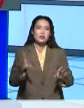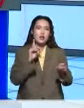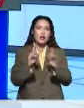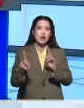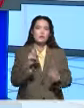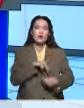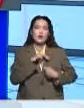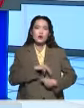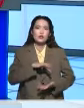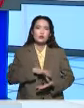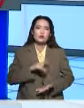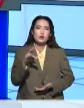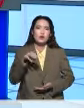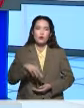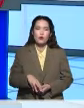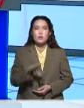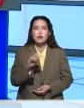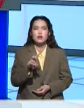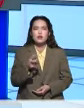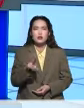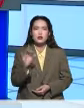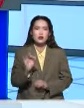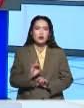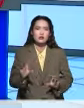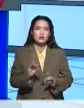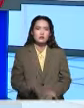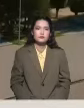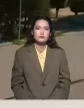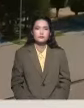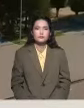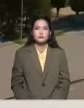площадке службы центральных коммуникаций. Татьяна Рудометова расскажет подробнее.